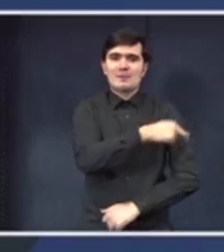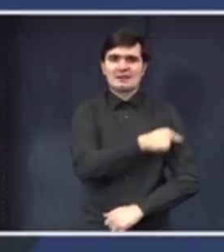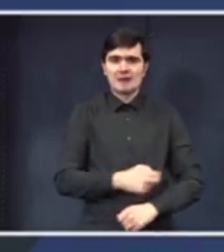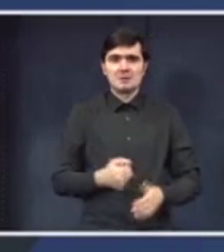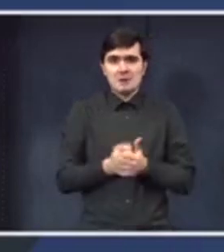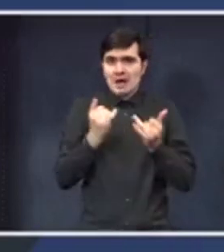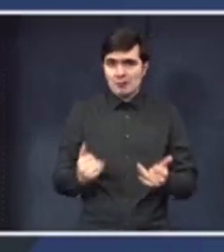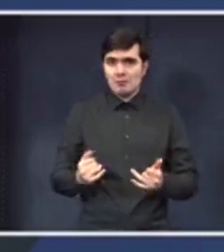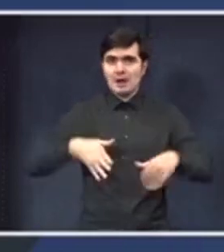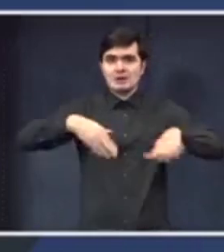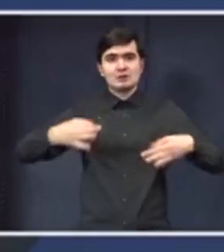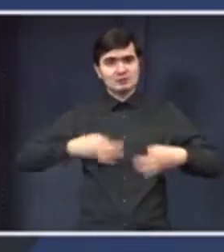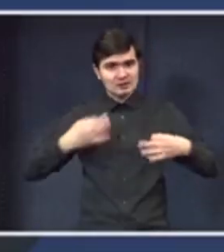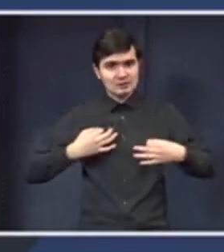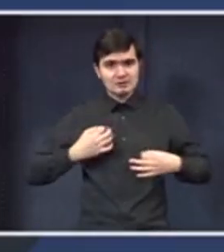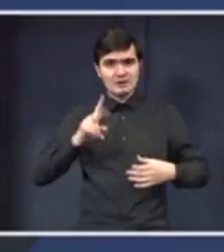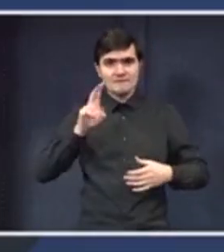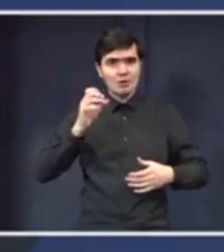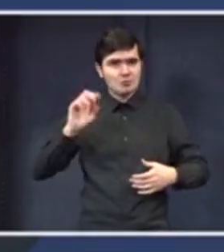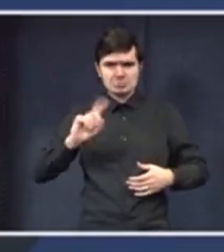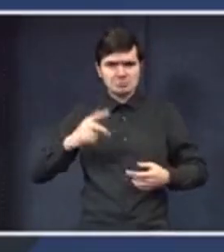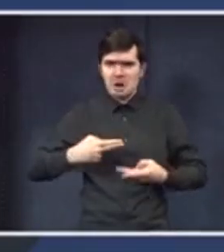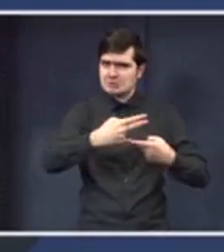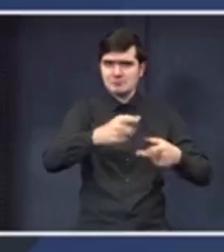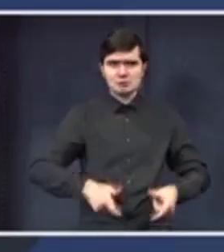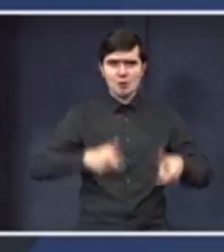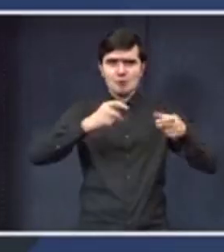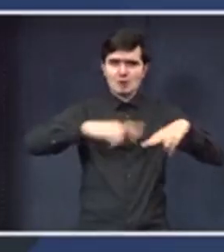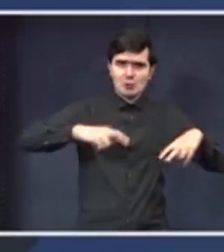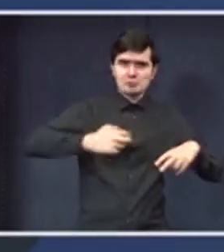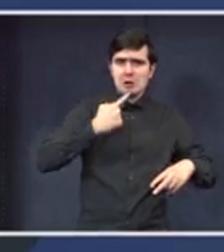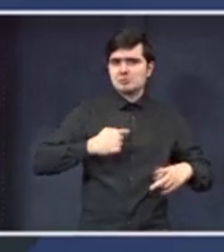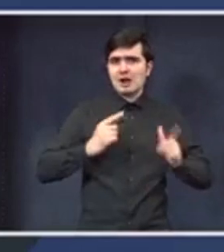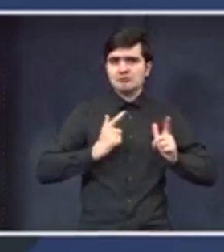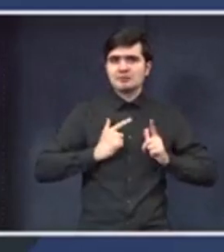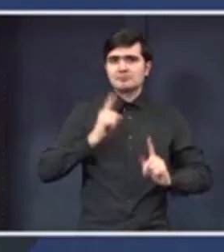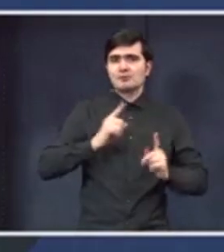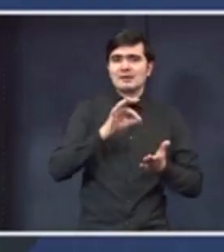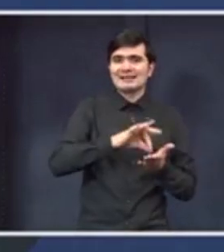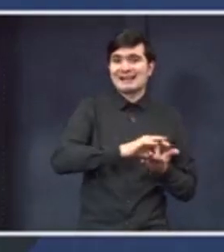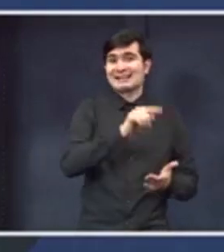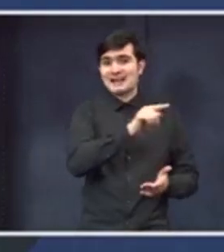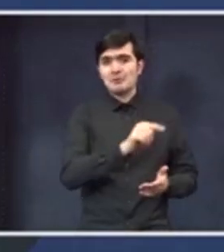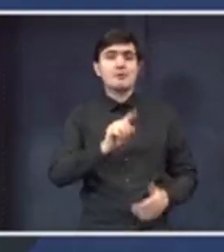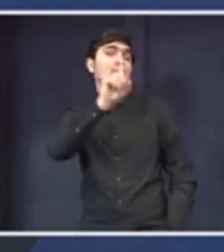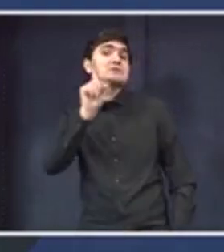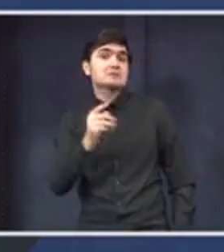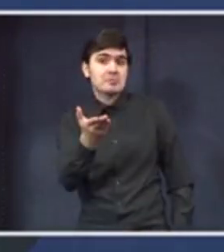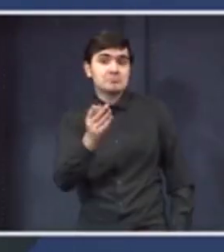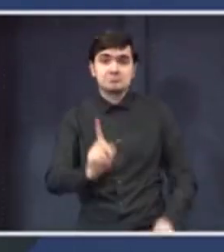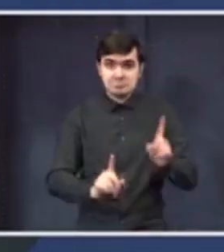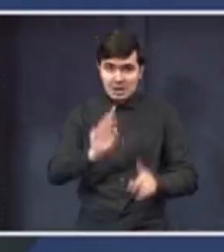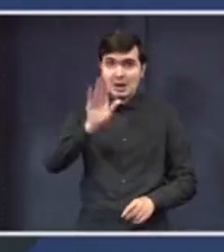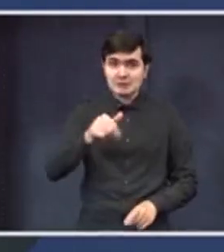ministrul Sănătății Vlad Voiculescu nu a trimis corpul de control, încă așteaptă niște date de acolo. Întrebarea este dacă ați avut